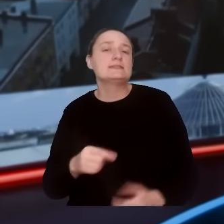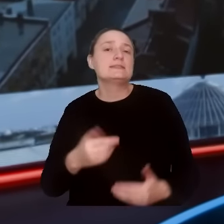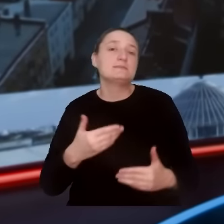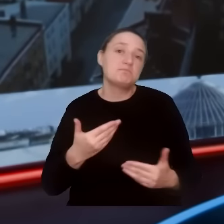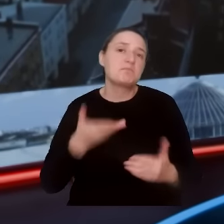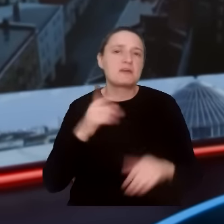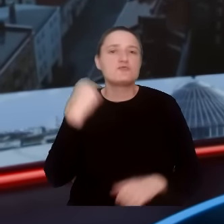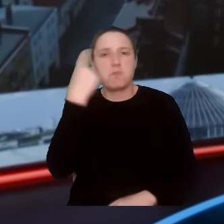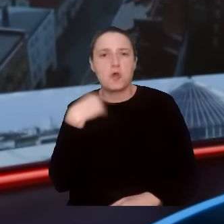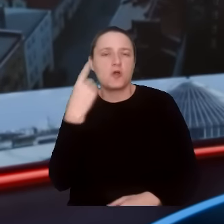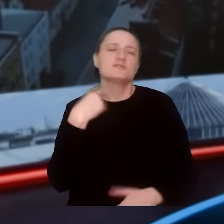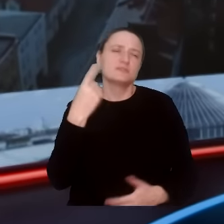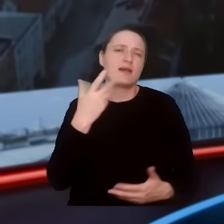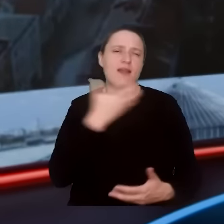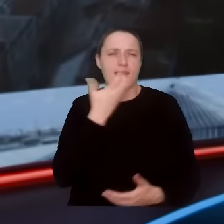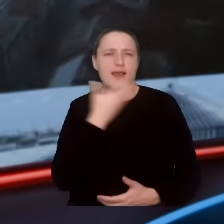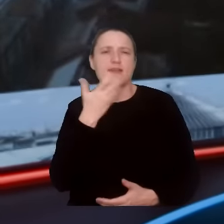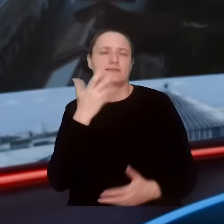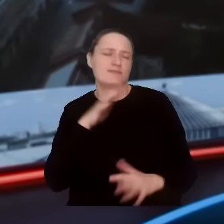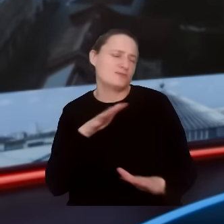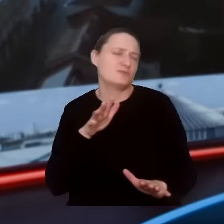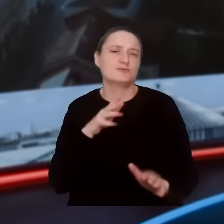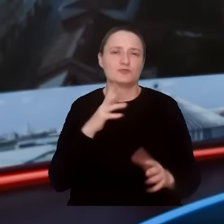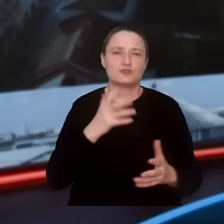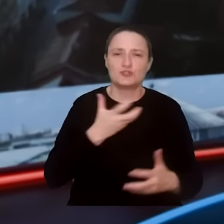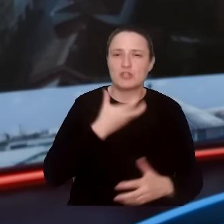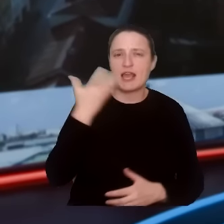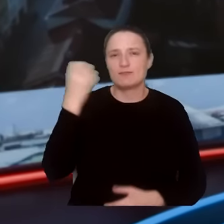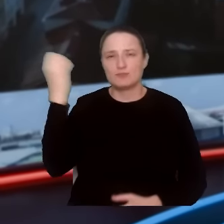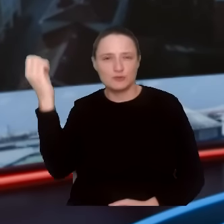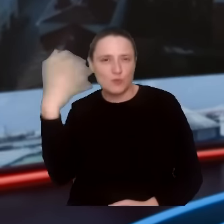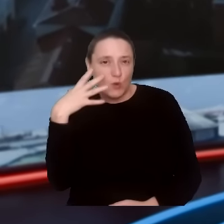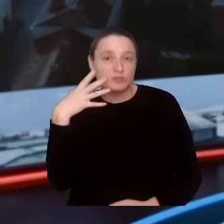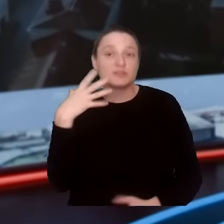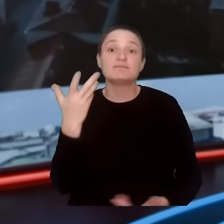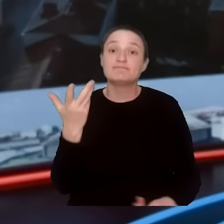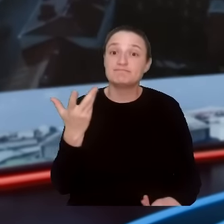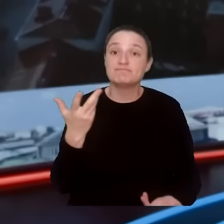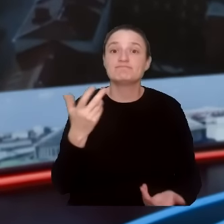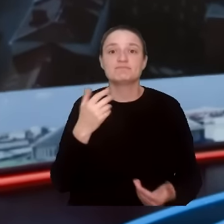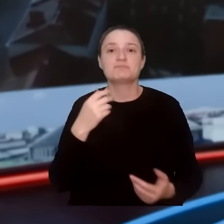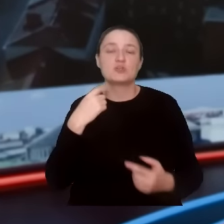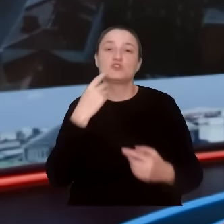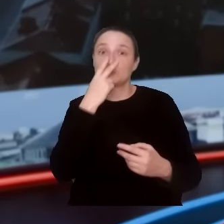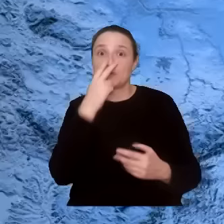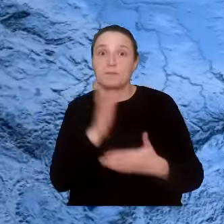letnie temperatury i dużo słonecznych promieni. Jak dużo będzie ich jutro? Z promiennym uśmiechem prezentujemy to na mapach.